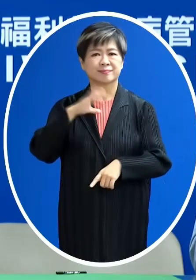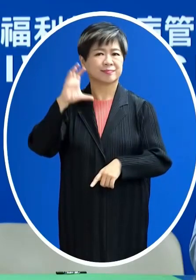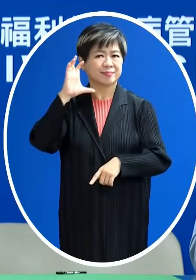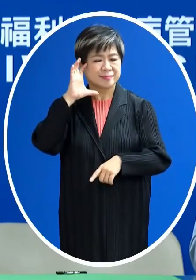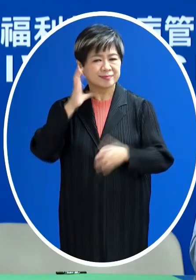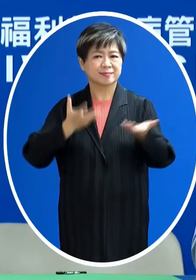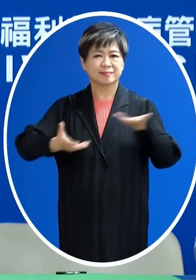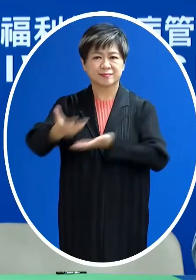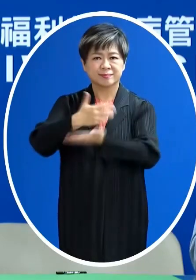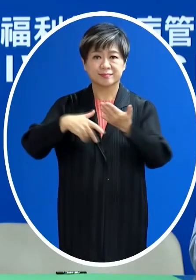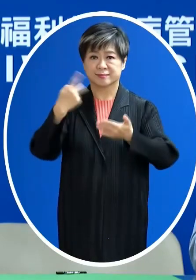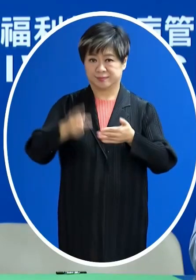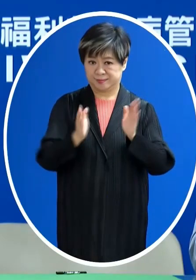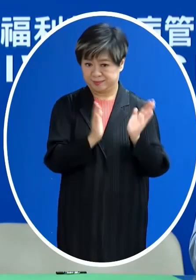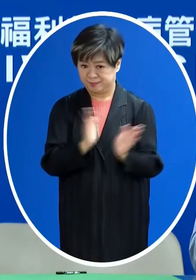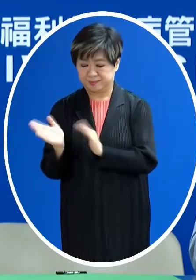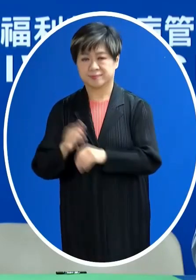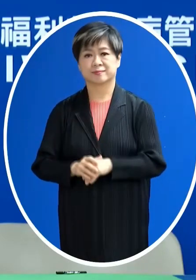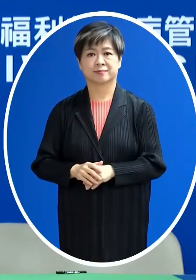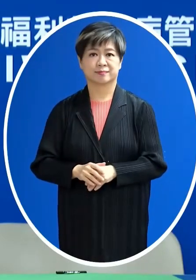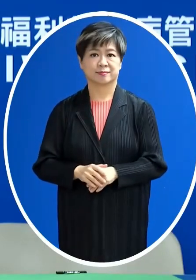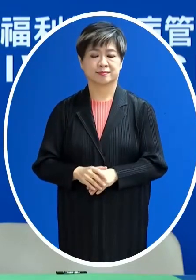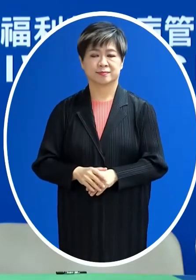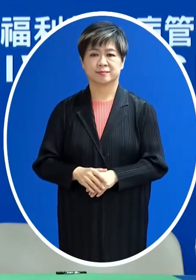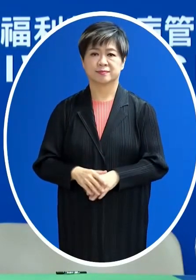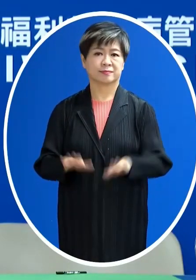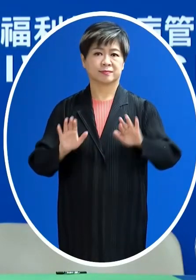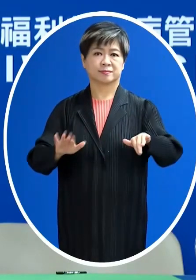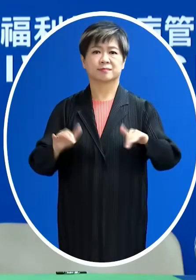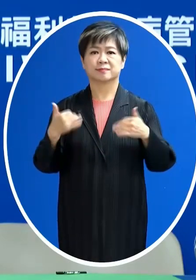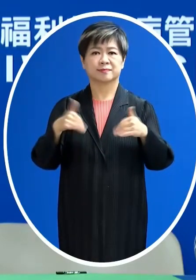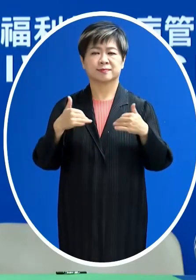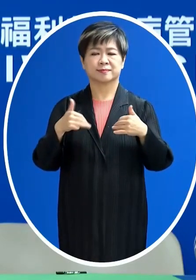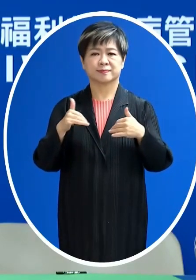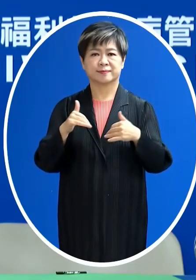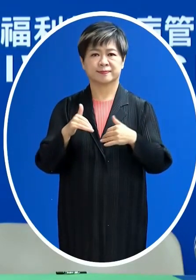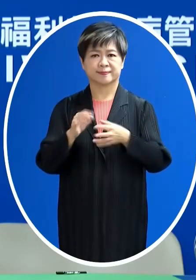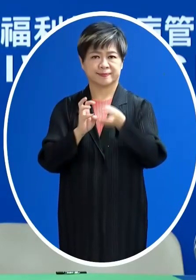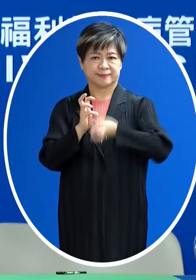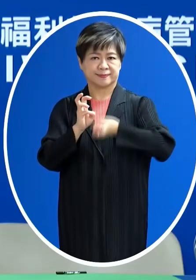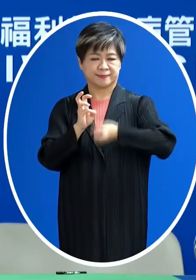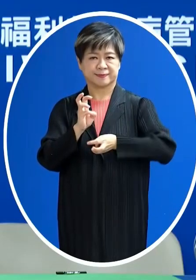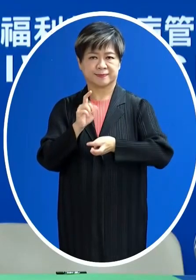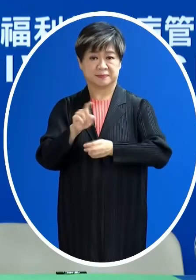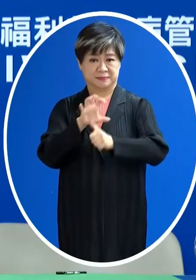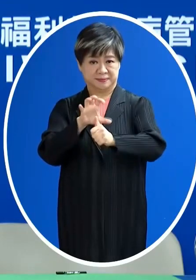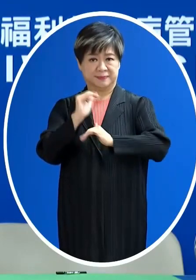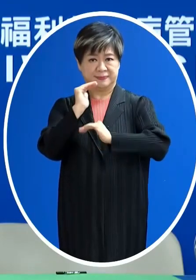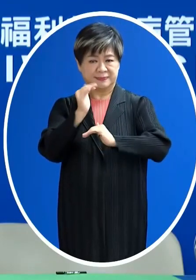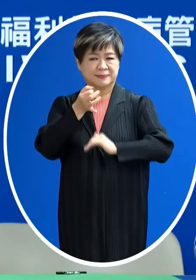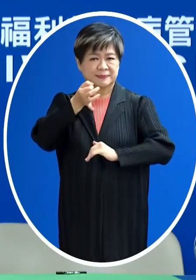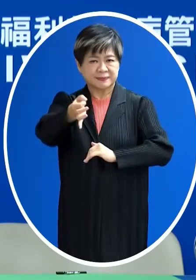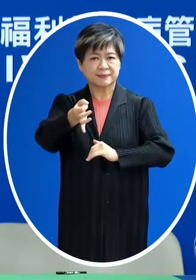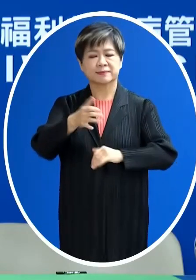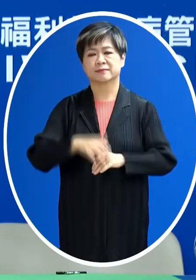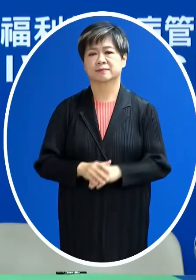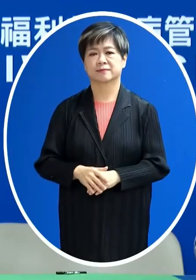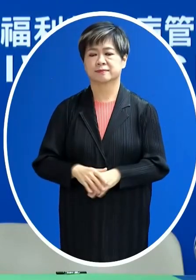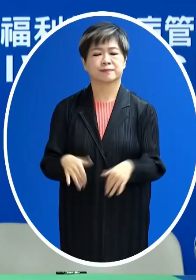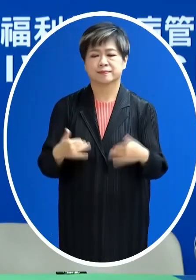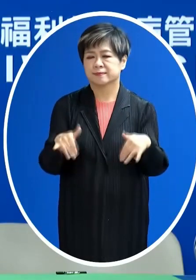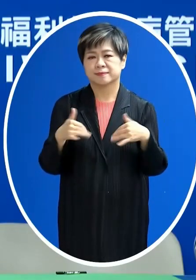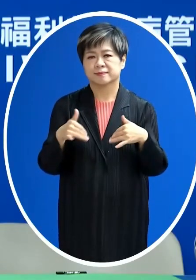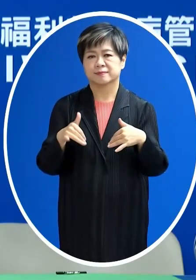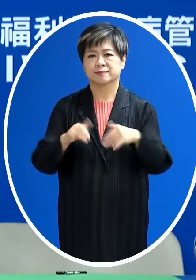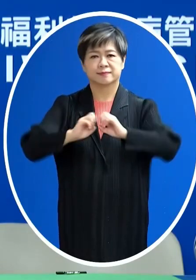之后再做整理，那目前是还没有有具体的这个说要限购的这个措施、哦、那目前还